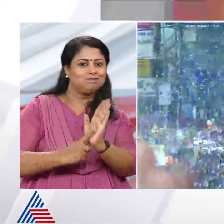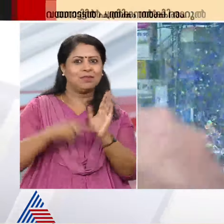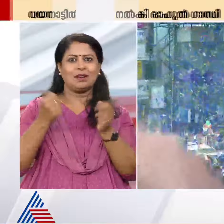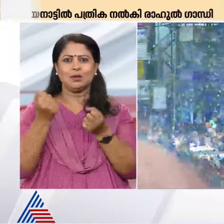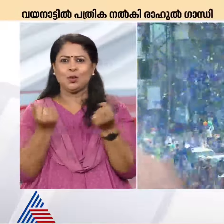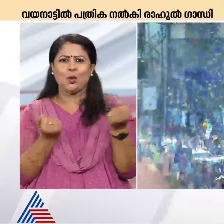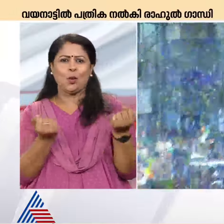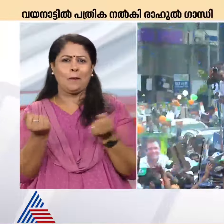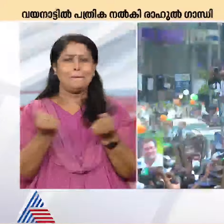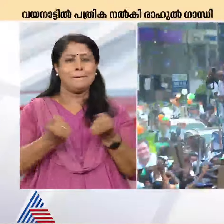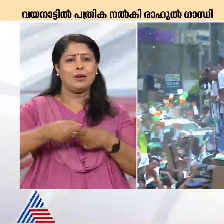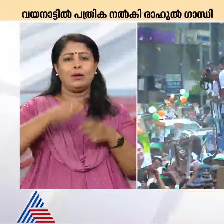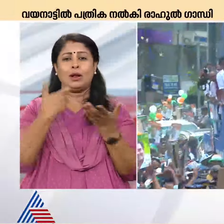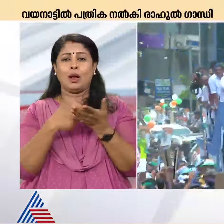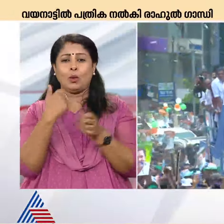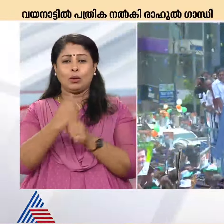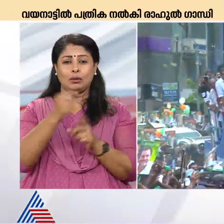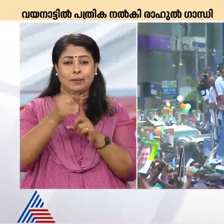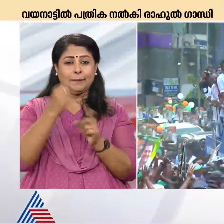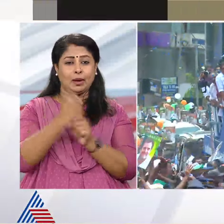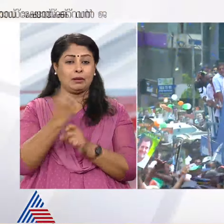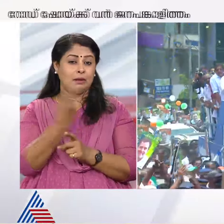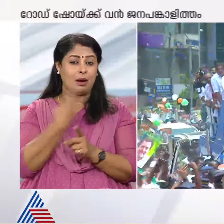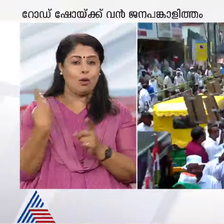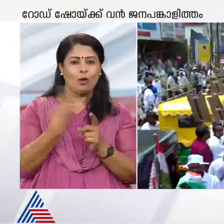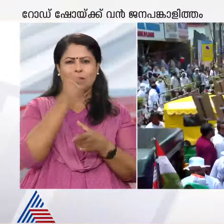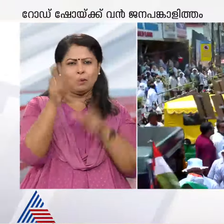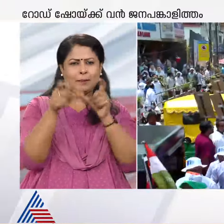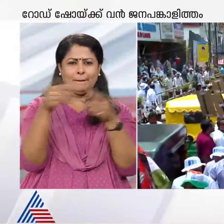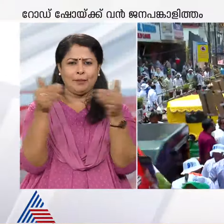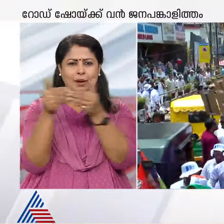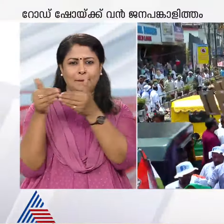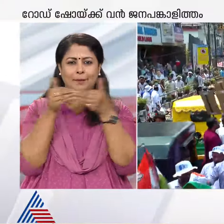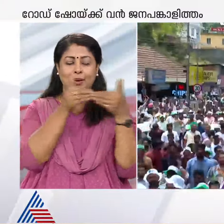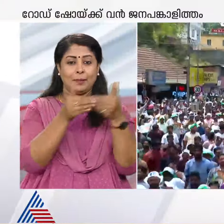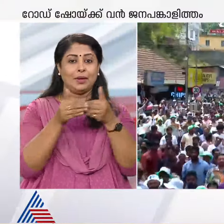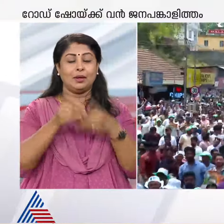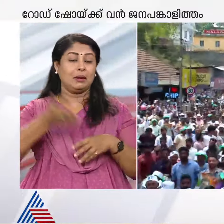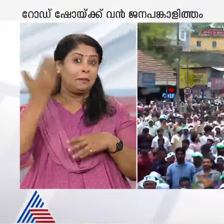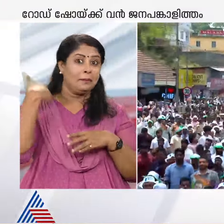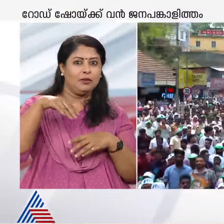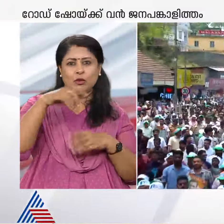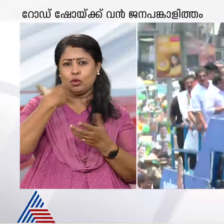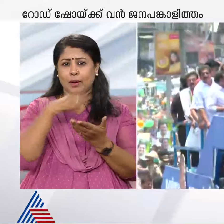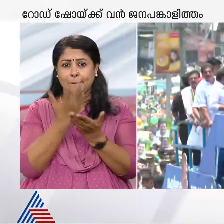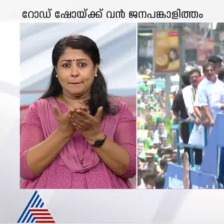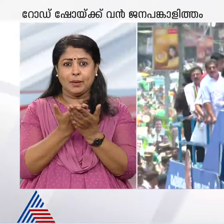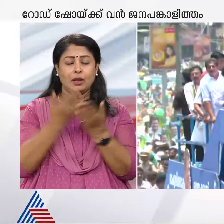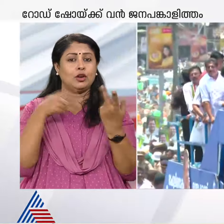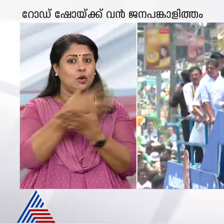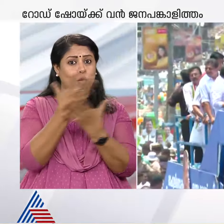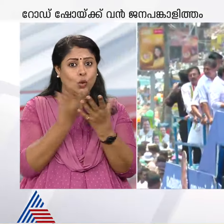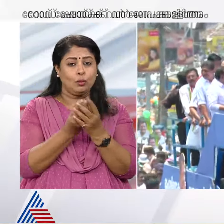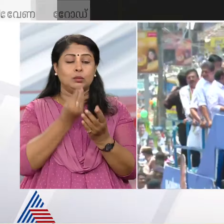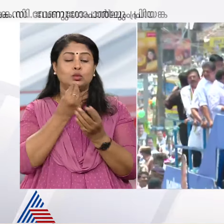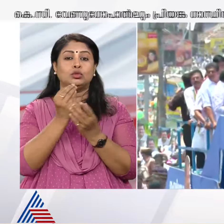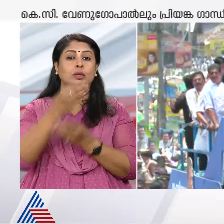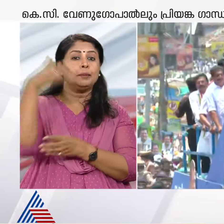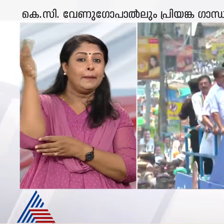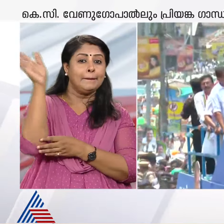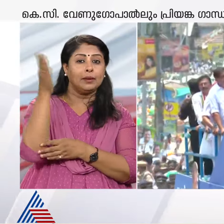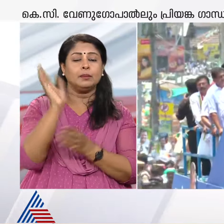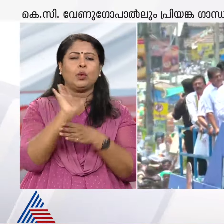വോട്ടർമാരെ അഭിവാദ്യം ചെയ്തു. കഴിഞ്ഞ തവണ വിവാദമുണ്ടായ പശ്ചാത്തലത്തിൽ ഇത്തവണ ലീഗിന്റെ പതാകയും മുന്നണി മര്യാദയുടെ ഭാഗമായി കോൺഗ്രസിന്റെ